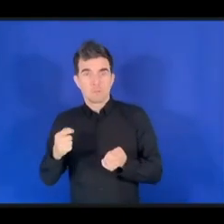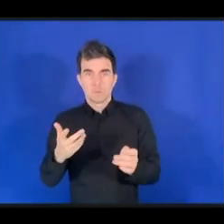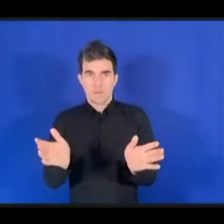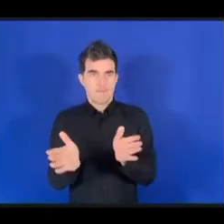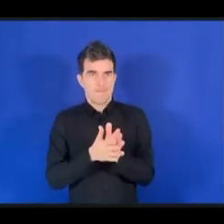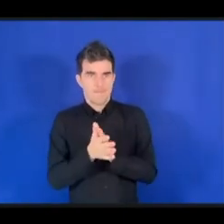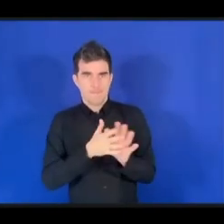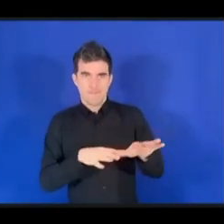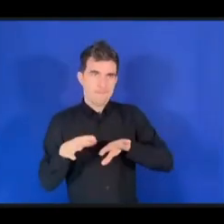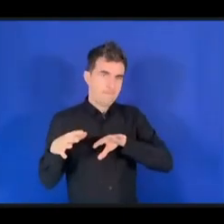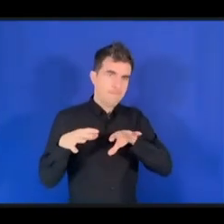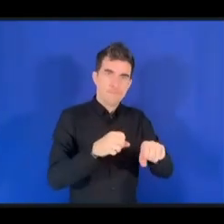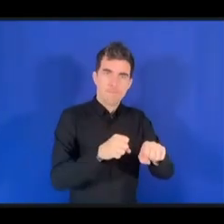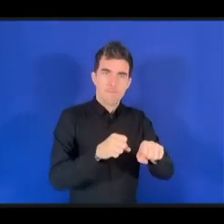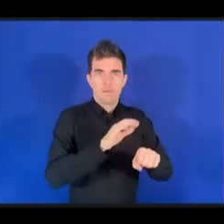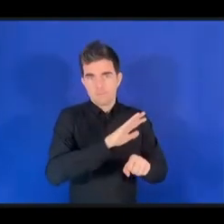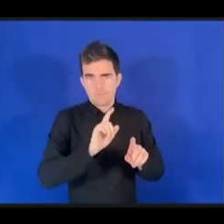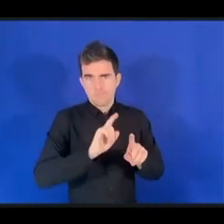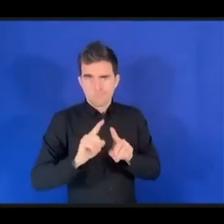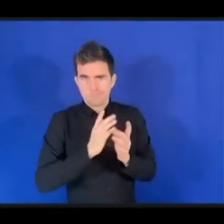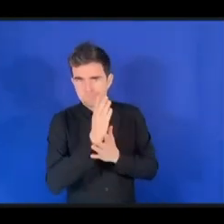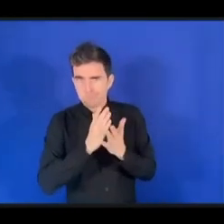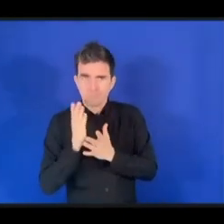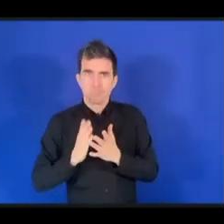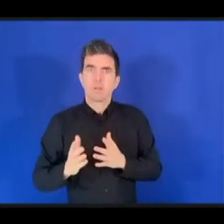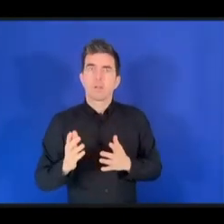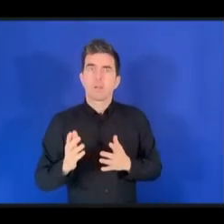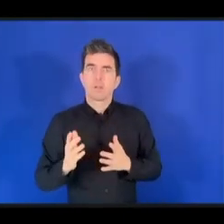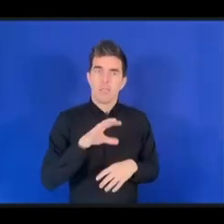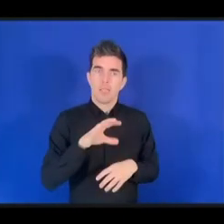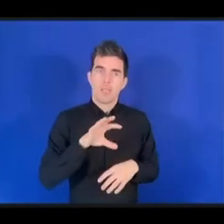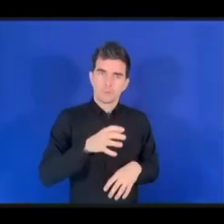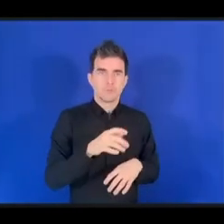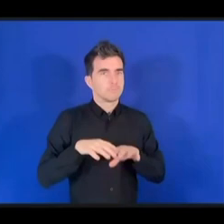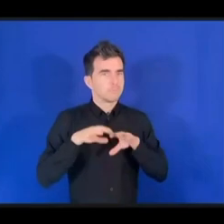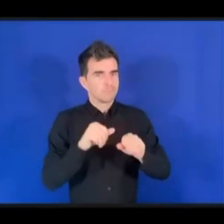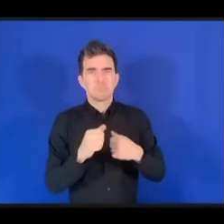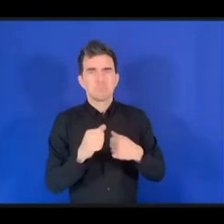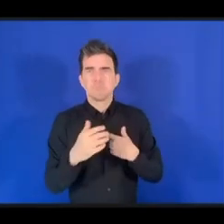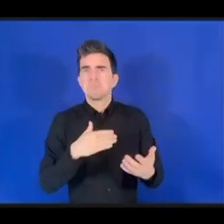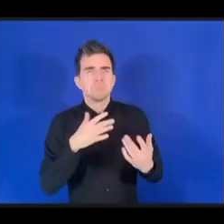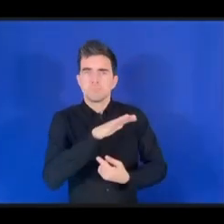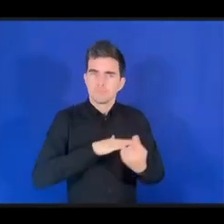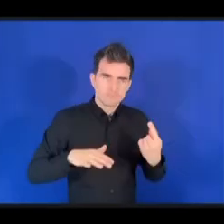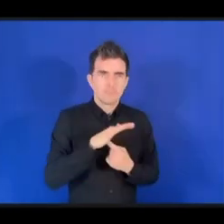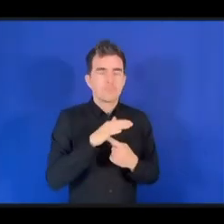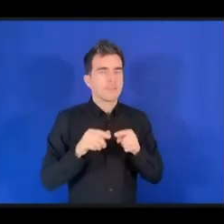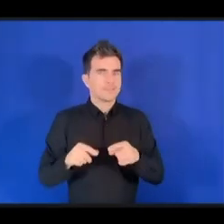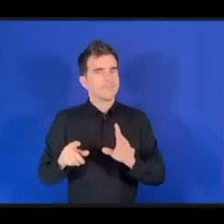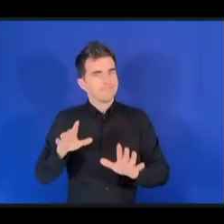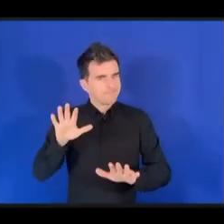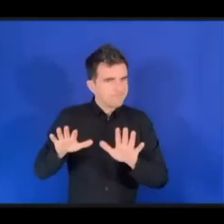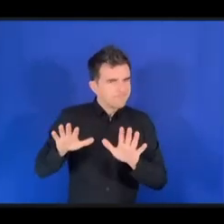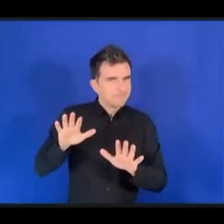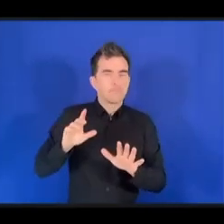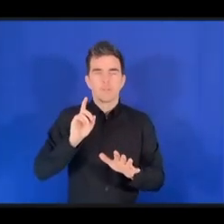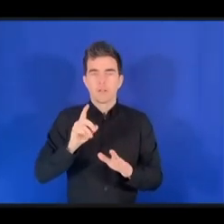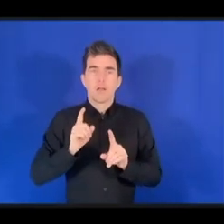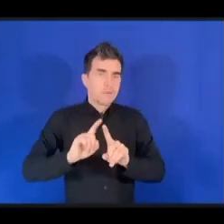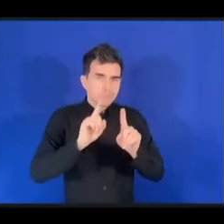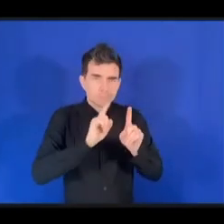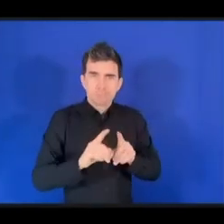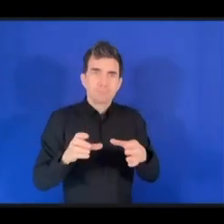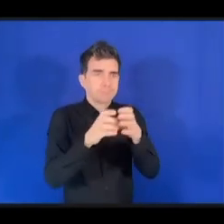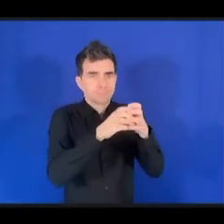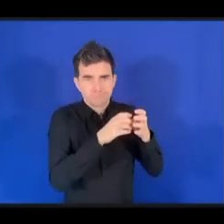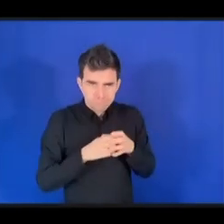えがその国そのサイズに応じた視点というのを持っていますマルテコルダイズムというものに関しまして